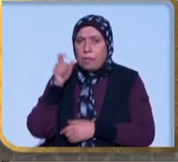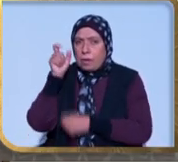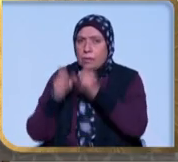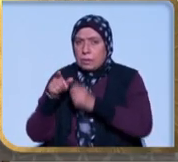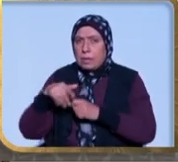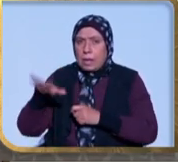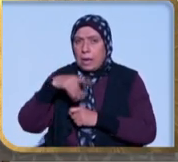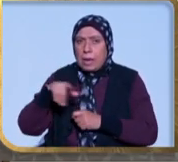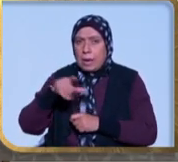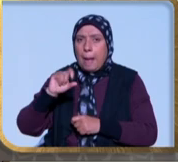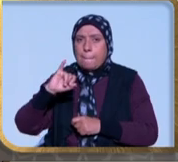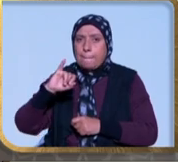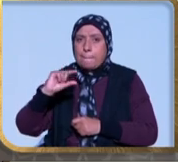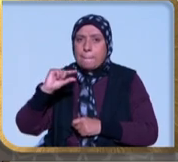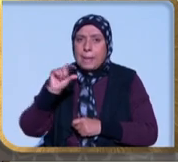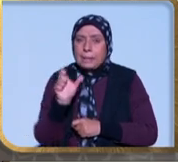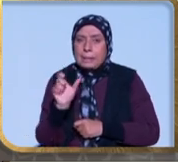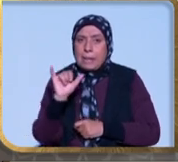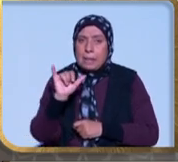وأصحاب مدين،